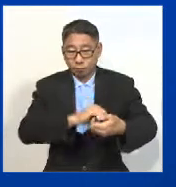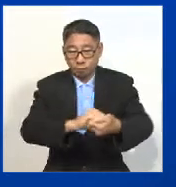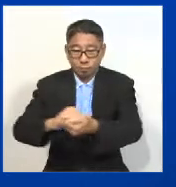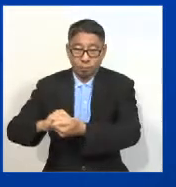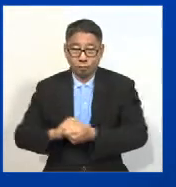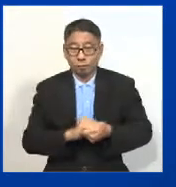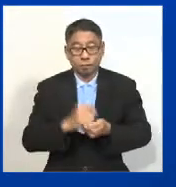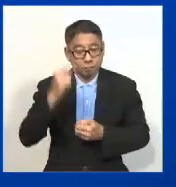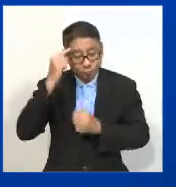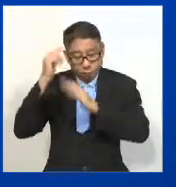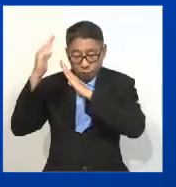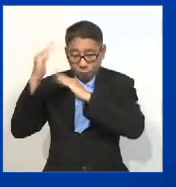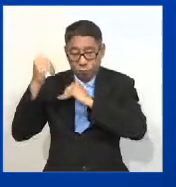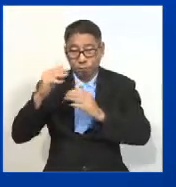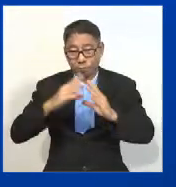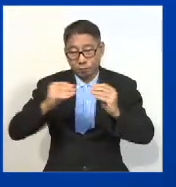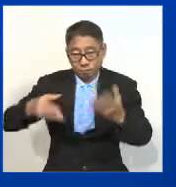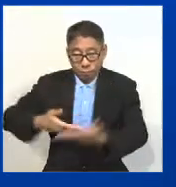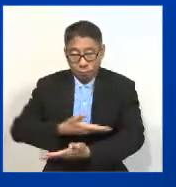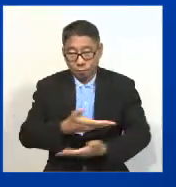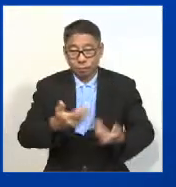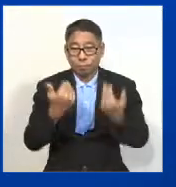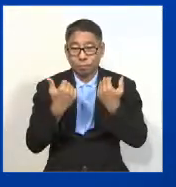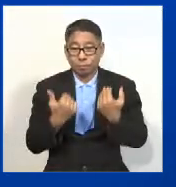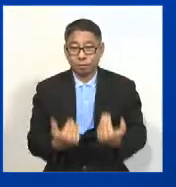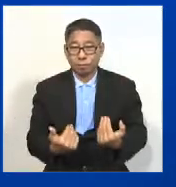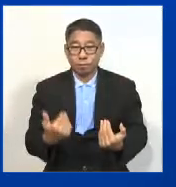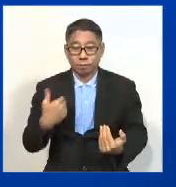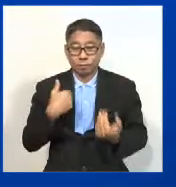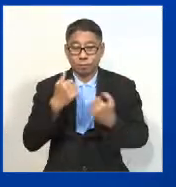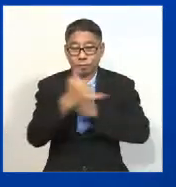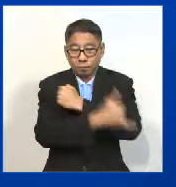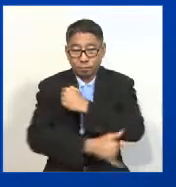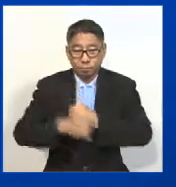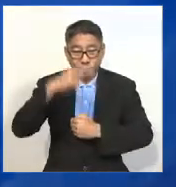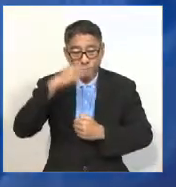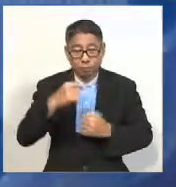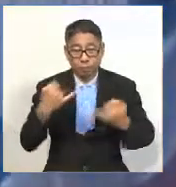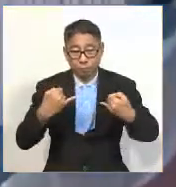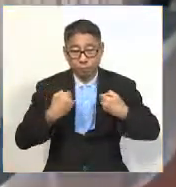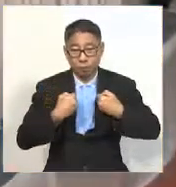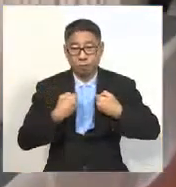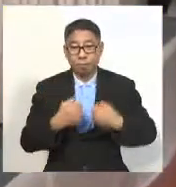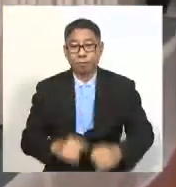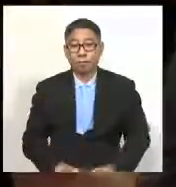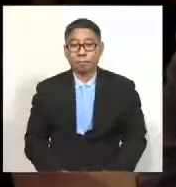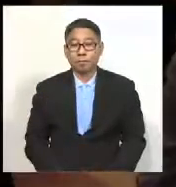ที่เป็นความหวังของการประชุมในครั้งนี้ซึ่งประเทศไทยเป็นเจ้าภาพ